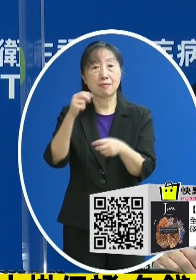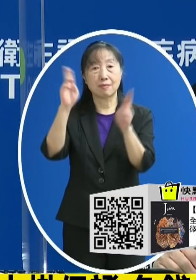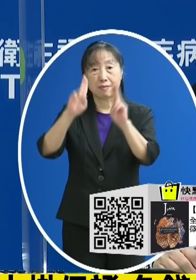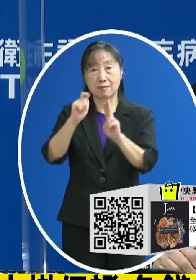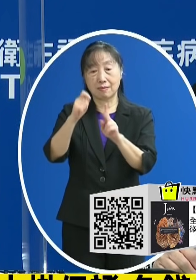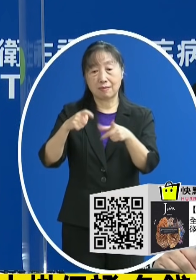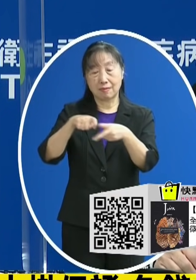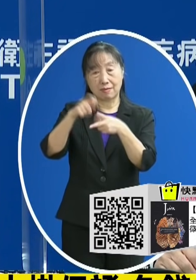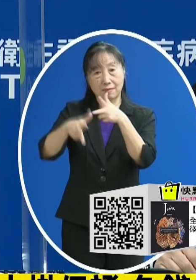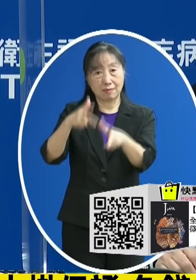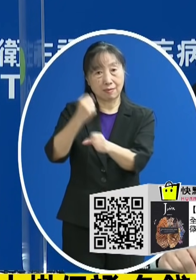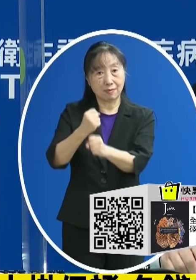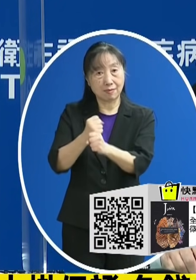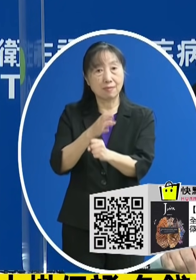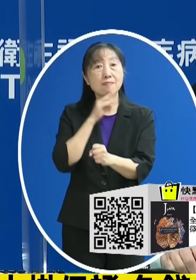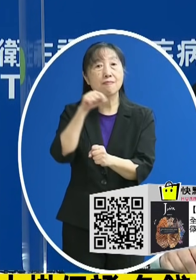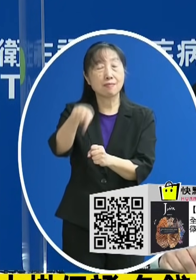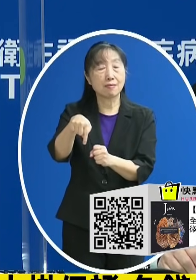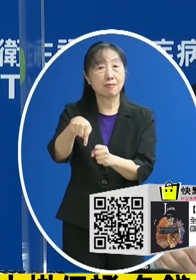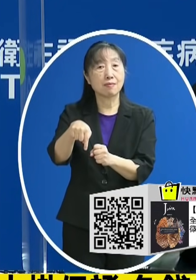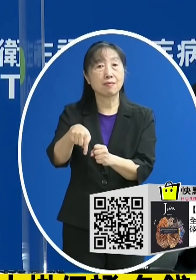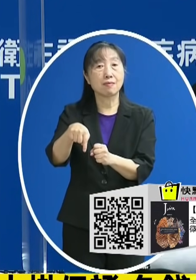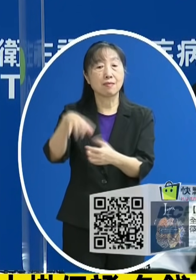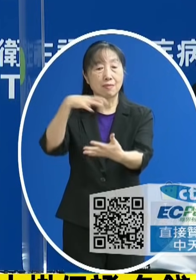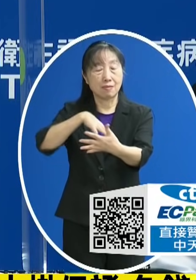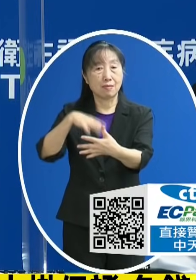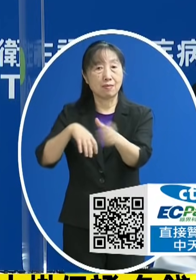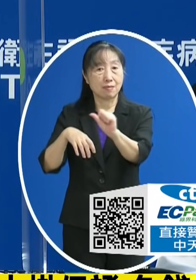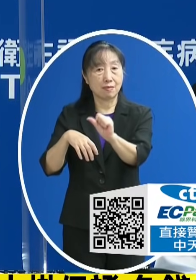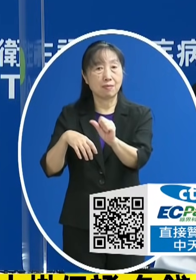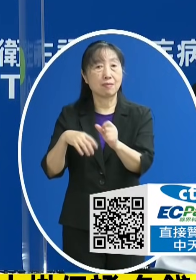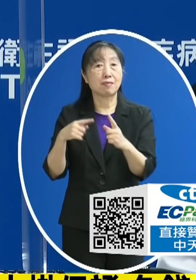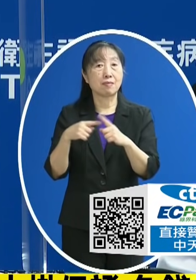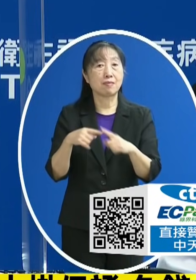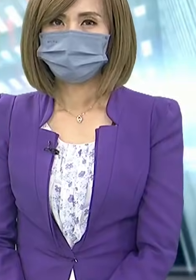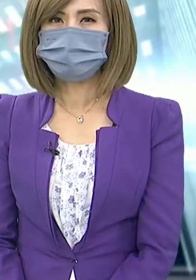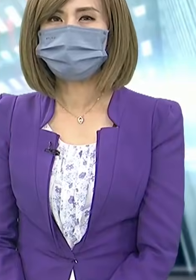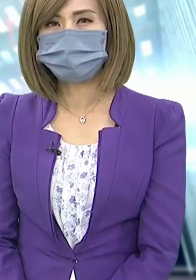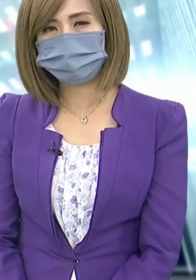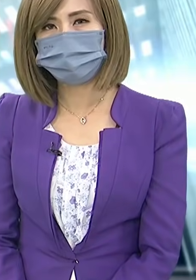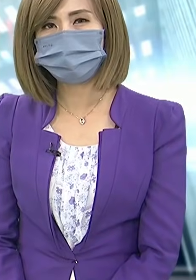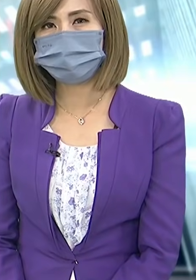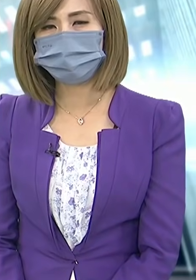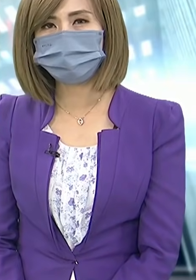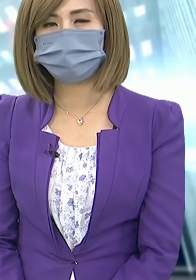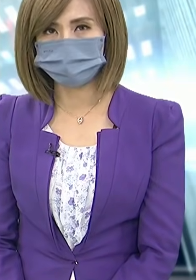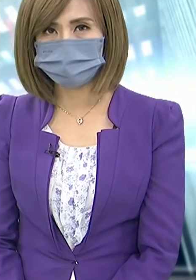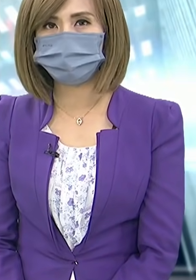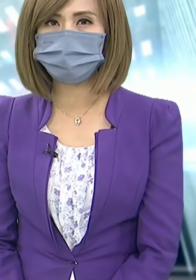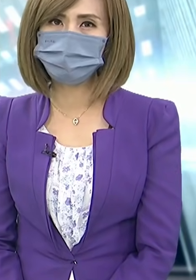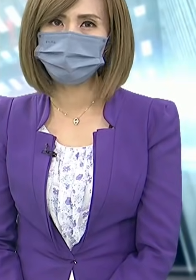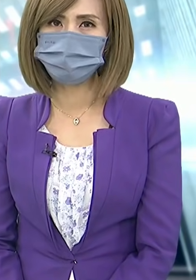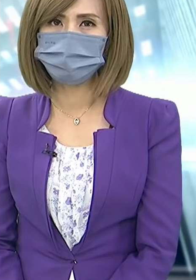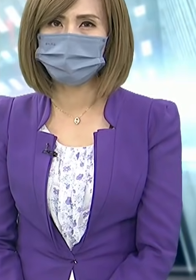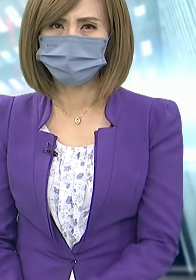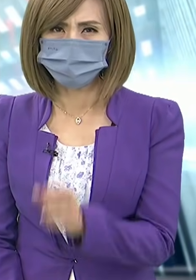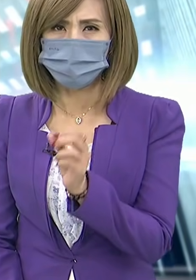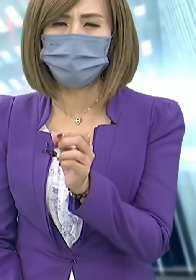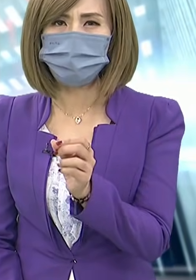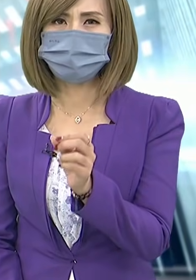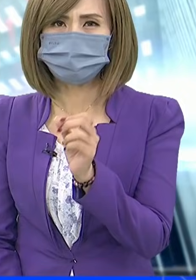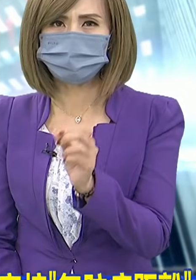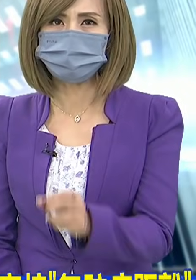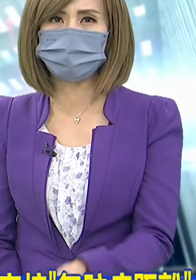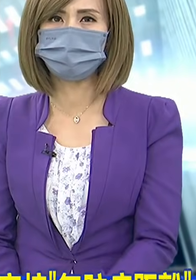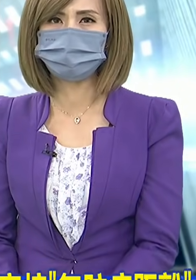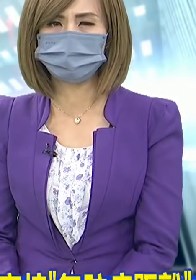不用自付裁剪费用，可能裁剪单月有时候忽略了。 最近其实有不少就是返台的民众都说哦，